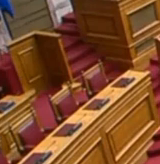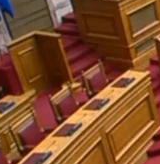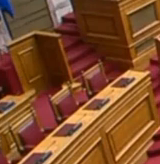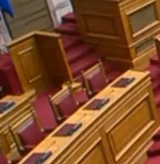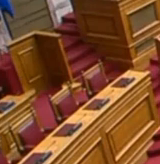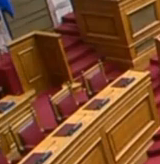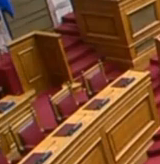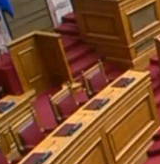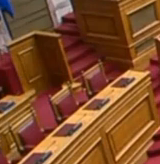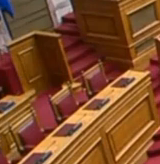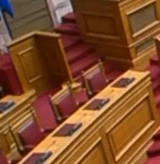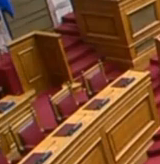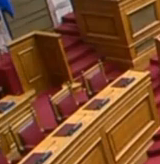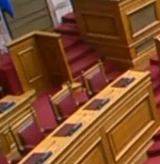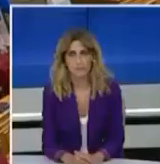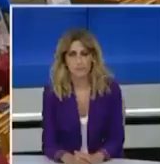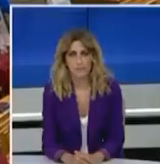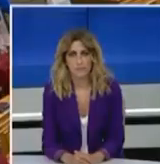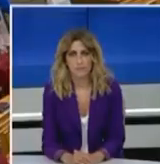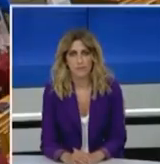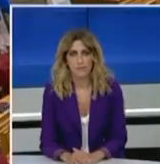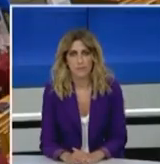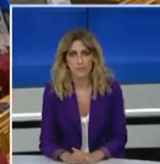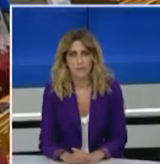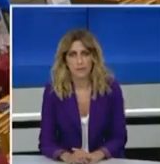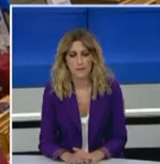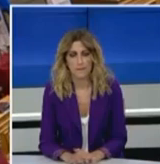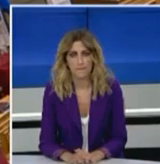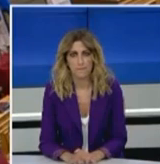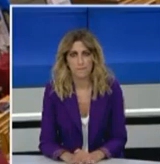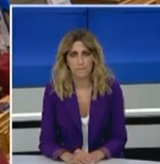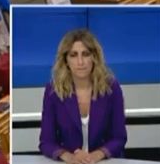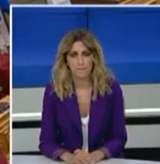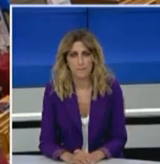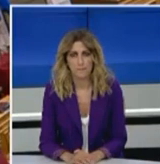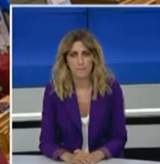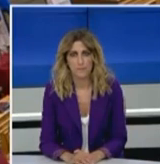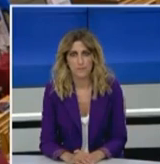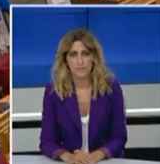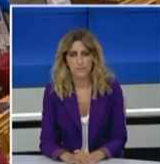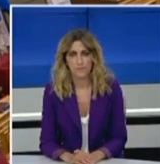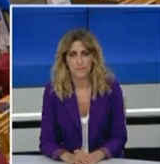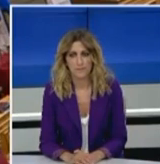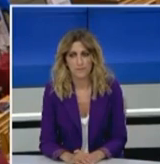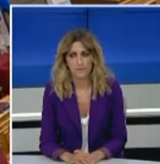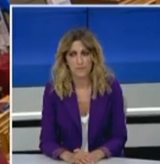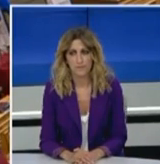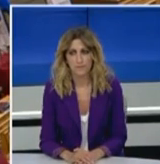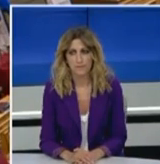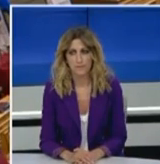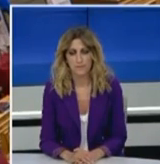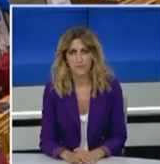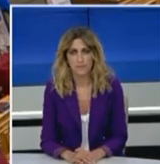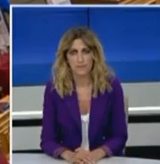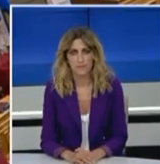σημερινή συζήτηση στη Βουλή θέλετε απλώς να γράψετε άλλο ένα επεισόδιο στη μεταξύ